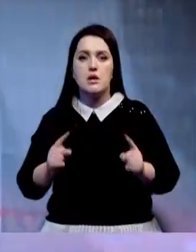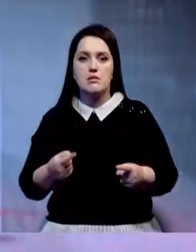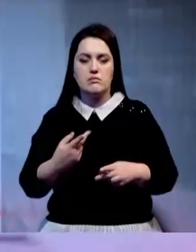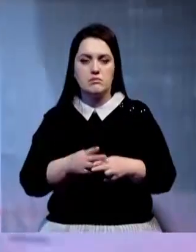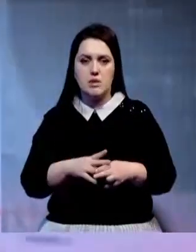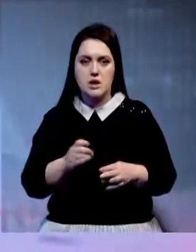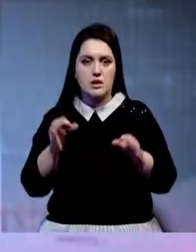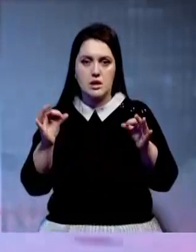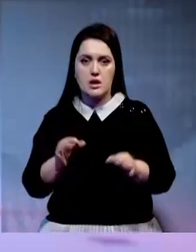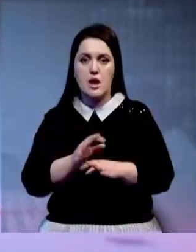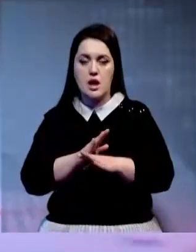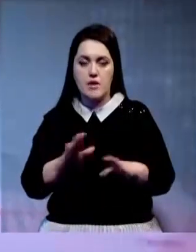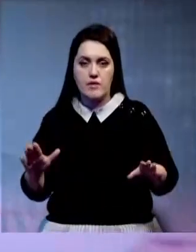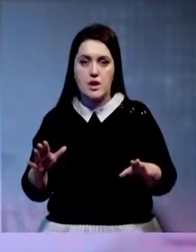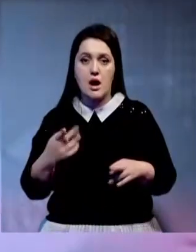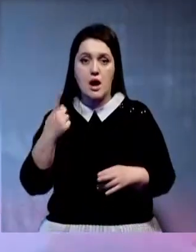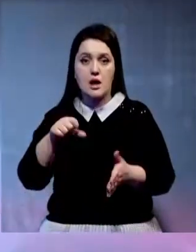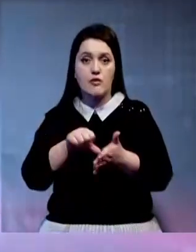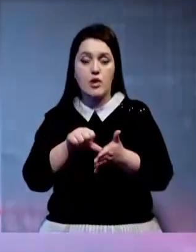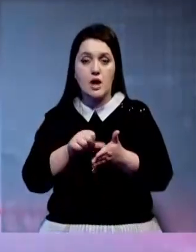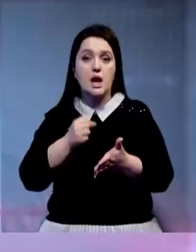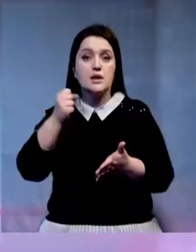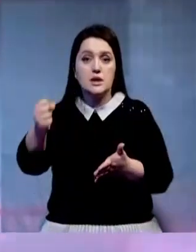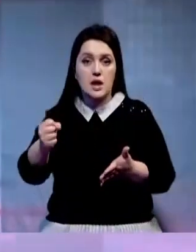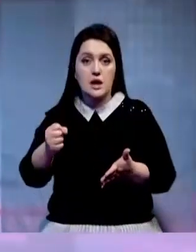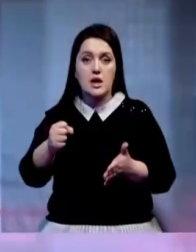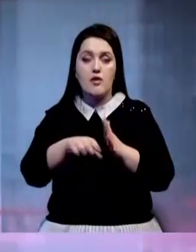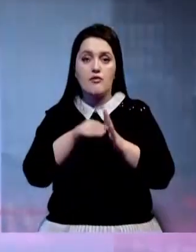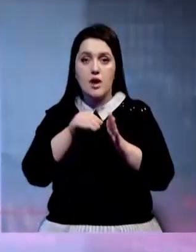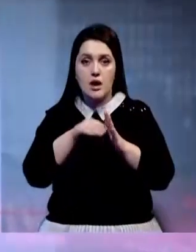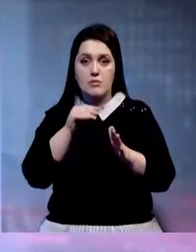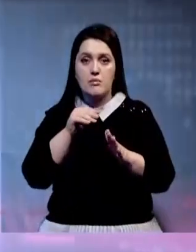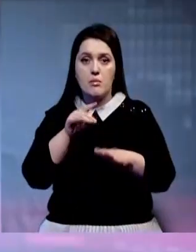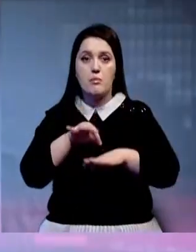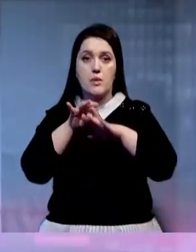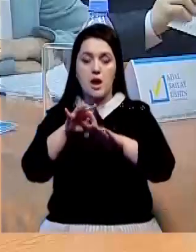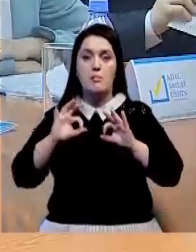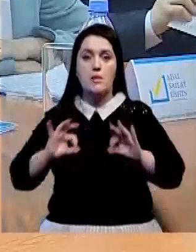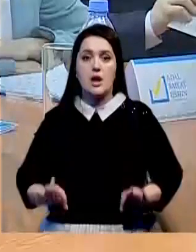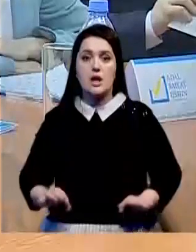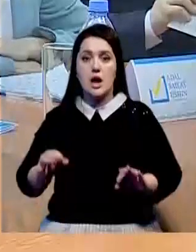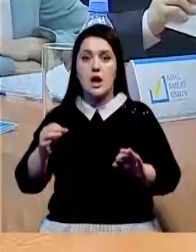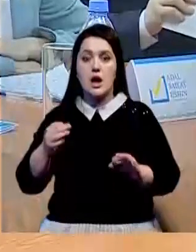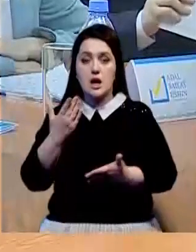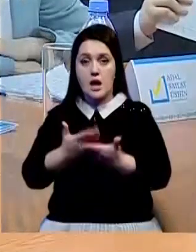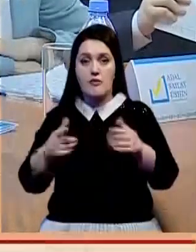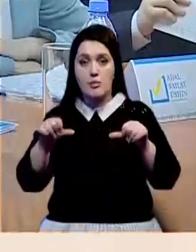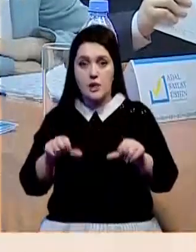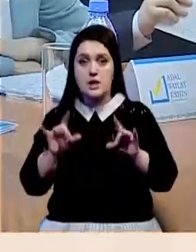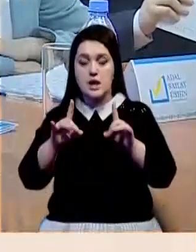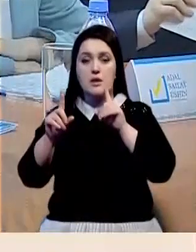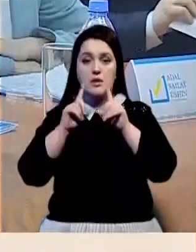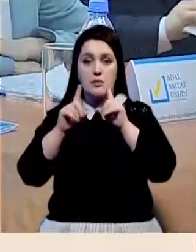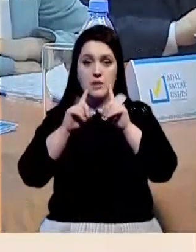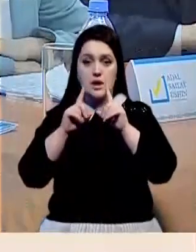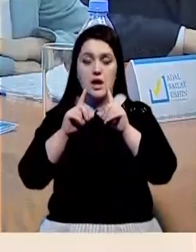термин «задержан» применили неверно. Одного кандидата лишь препроводили в прокуратуру для разъяснения его прав,